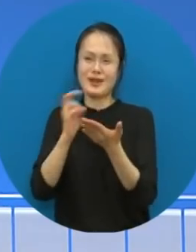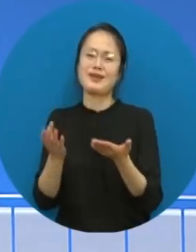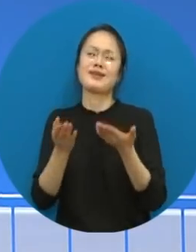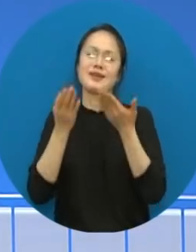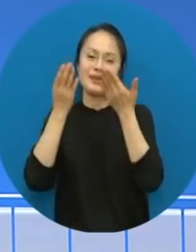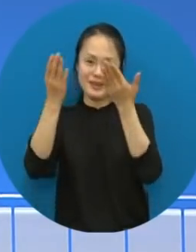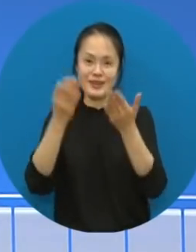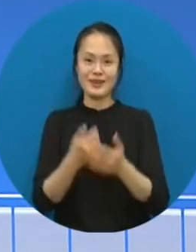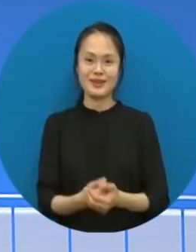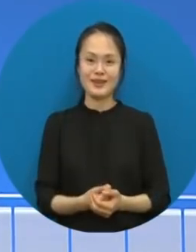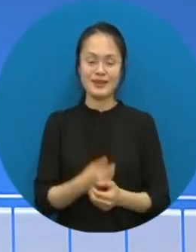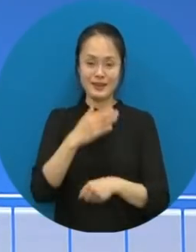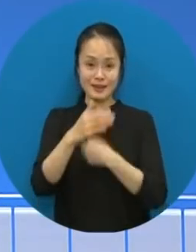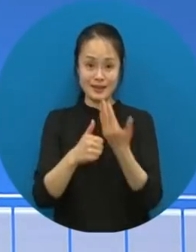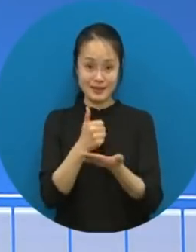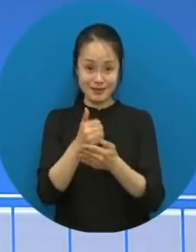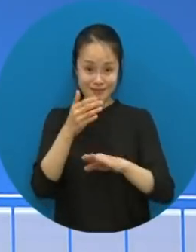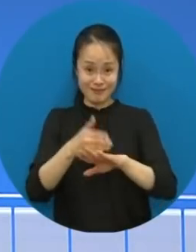하나님 감사합니다.